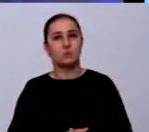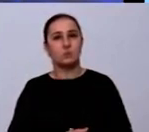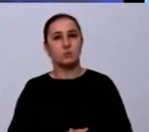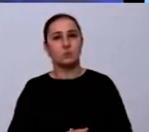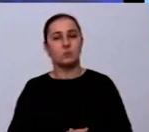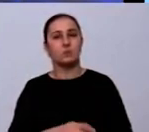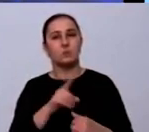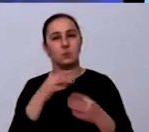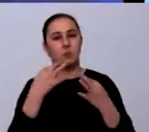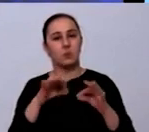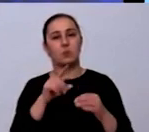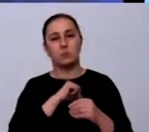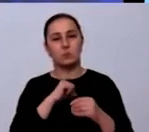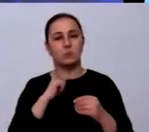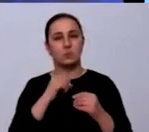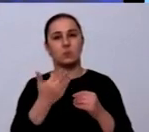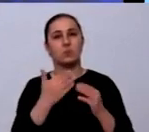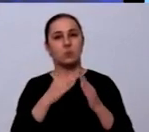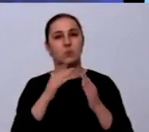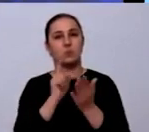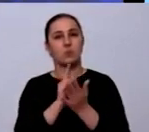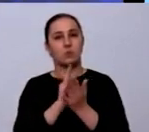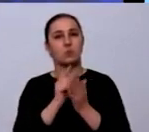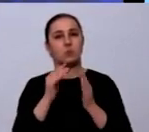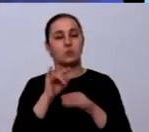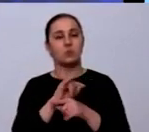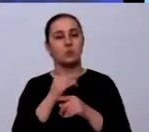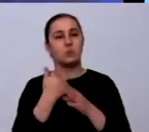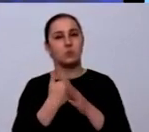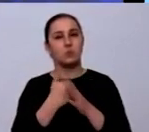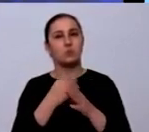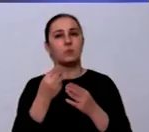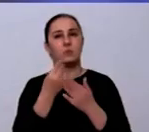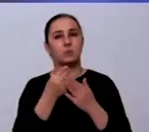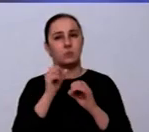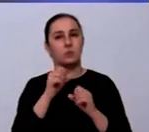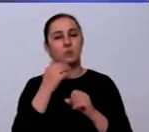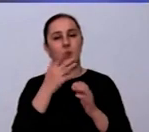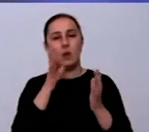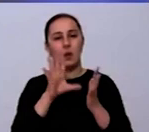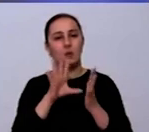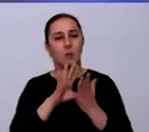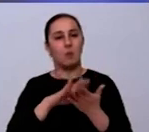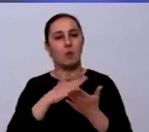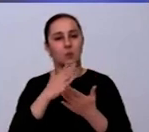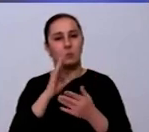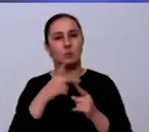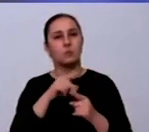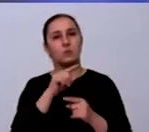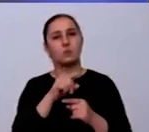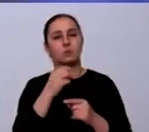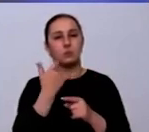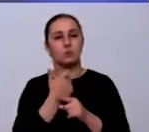Demak, buni bemalol siz ham uyingizda, uy sharoitida sichqoncha orqali chizishingiz mumkin. Agar sizda elektron planshet bo'lsa, bu juda